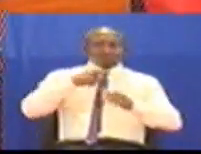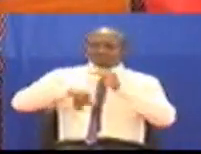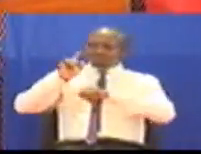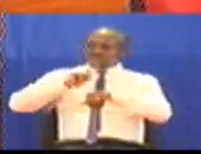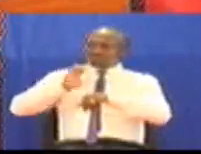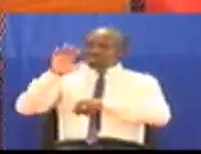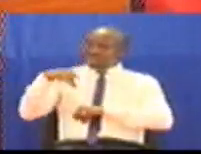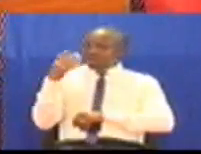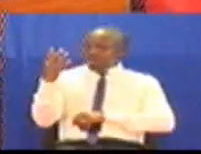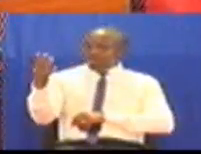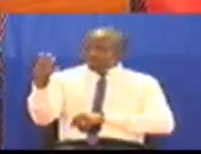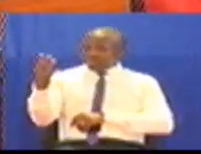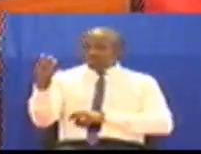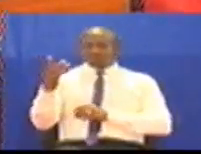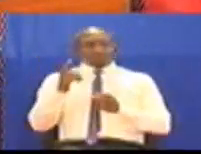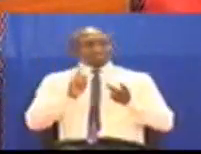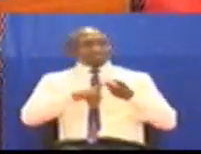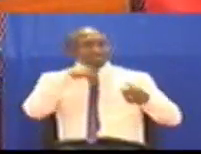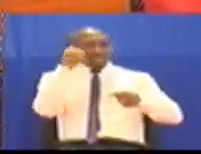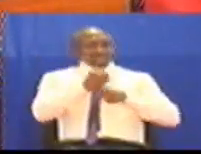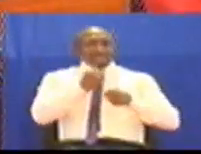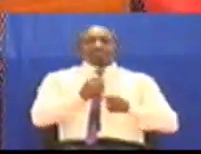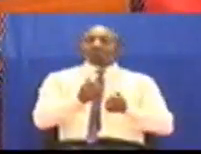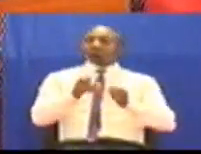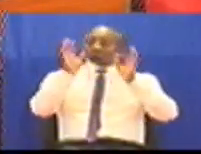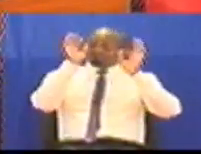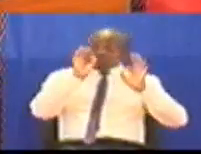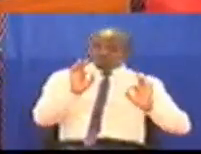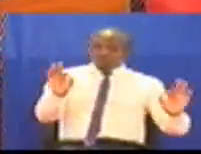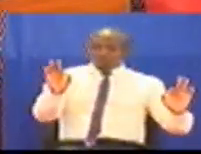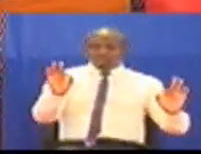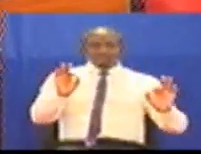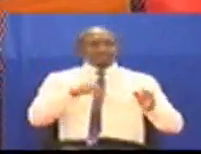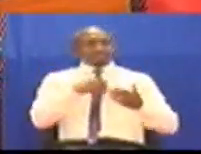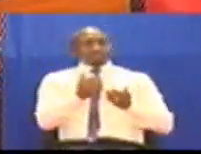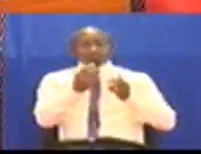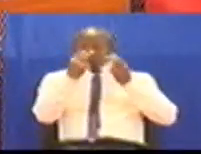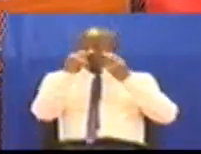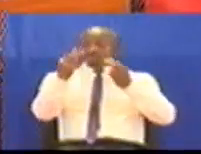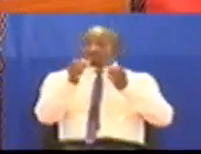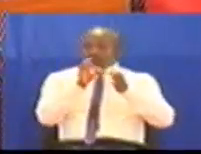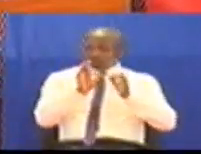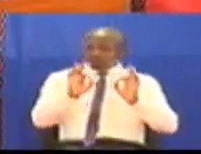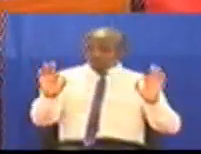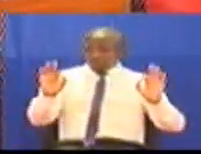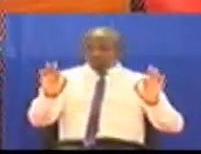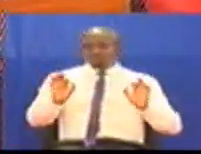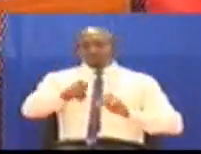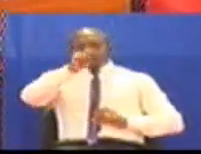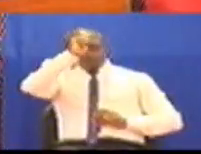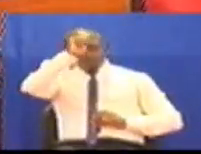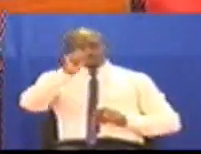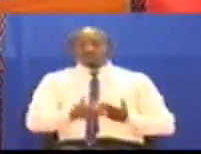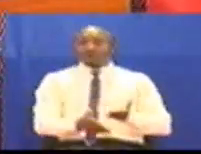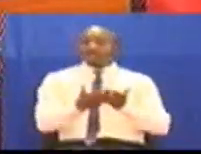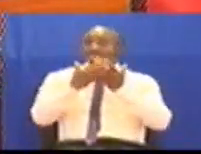miaka minne, kazi zenye weredi, kazi zinazoonekana. Mheshimiwa naibu